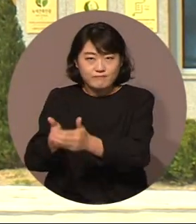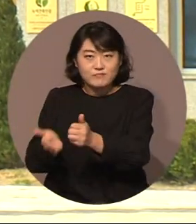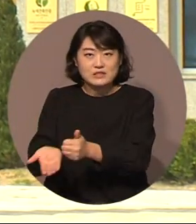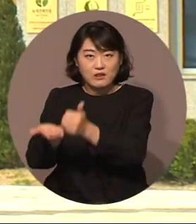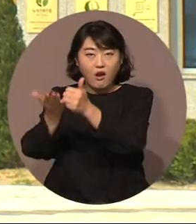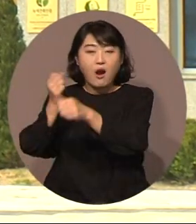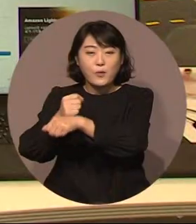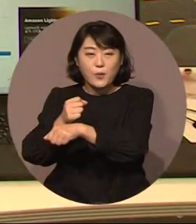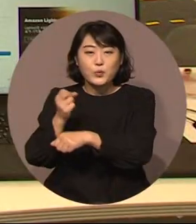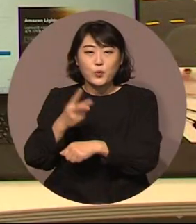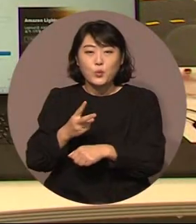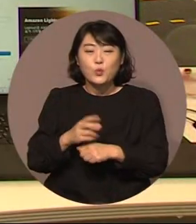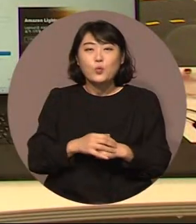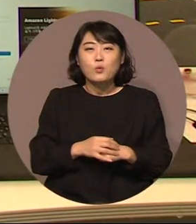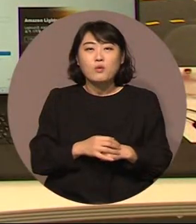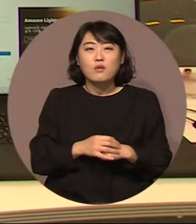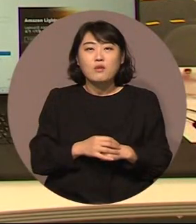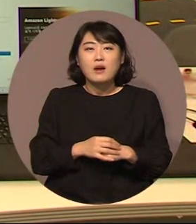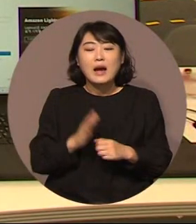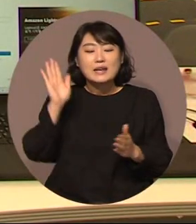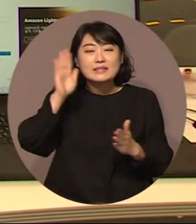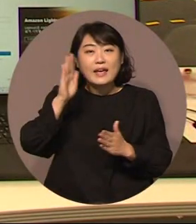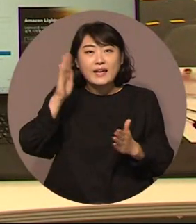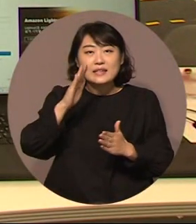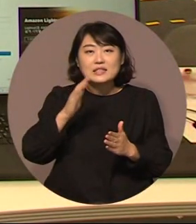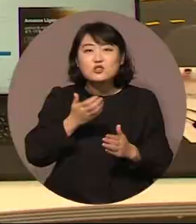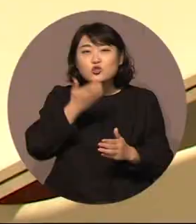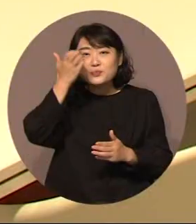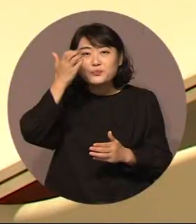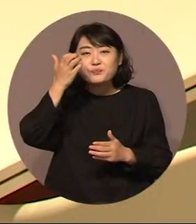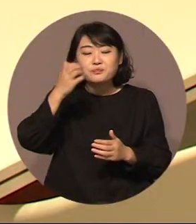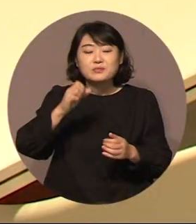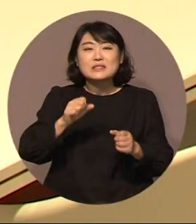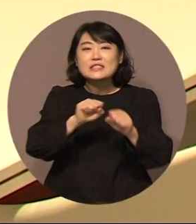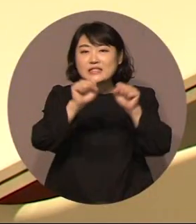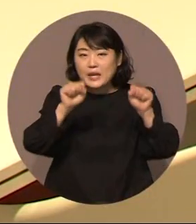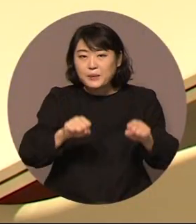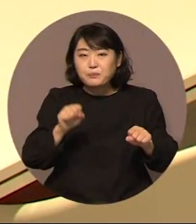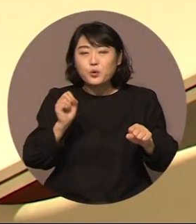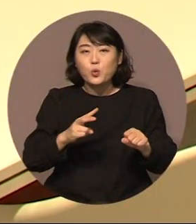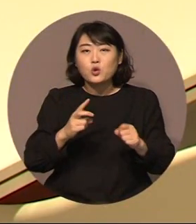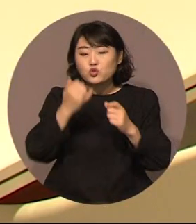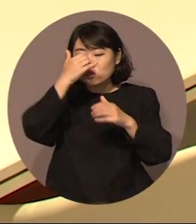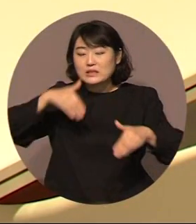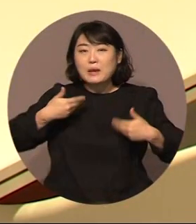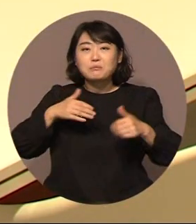기존 진로 진학 시스템을 개선한 학생 진로 이력 관리 시스템과 충남형